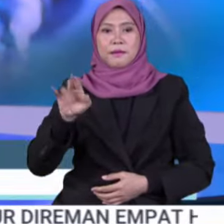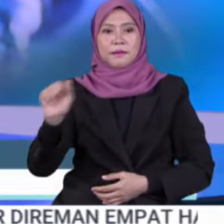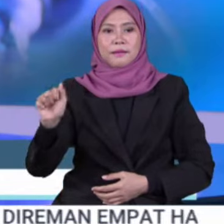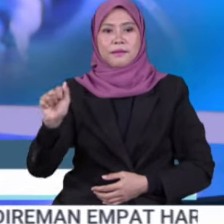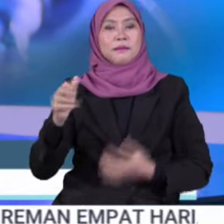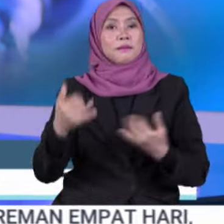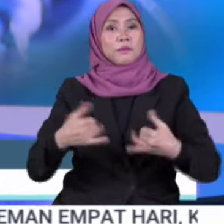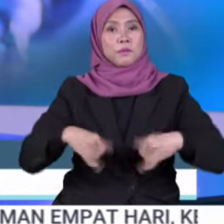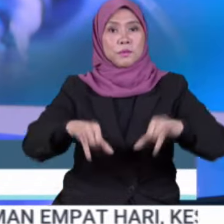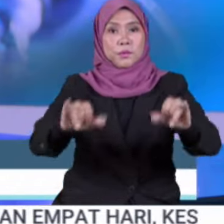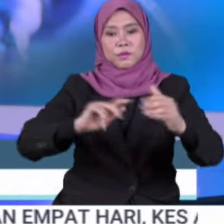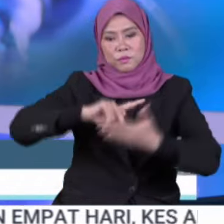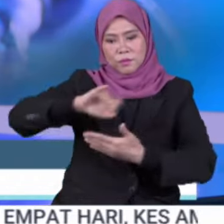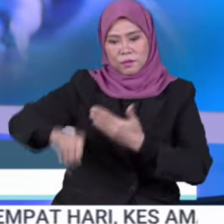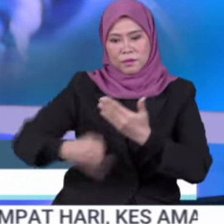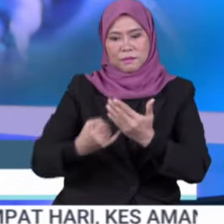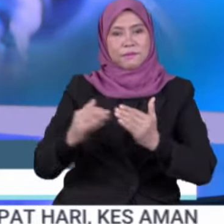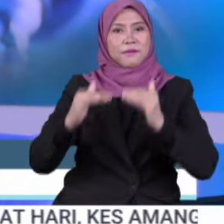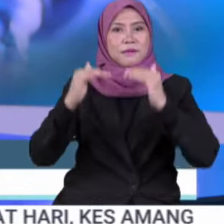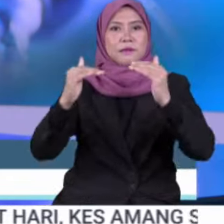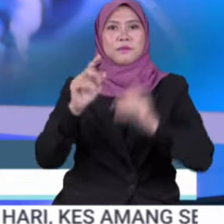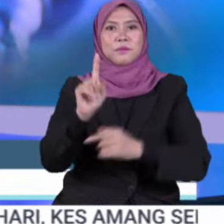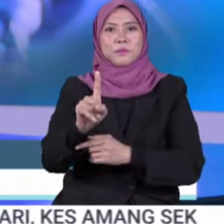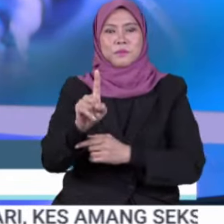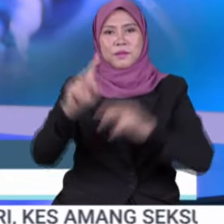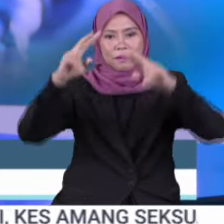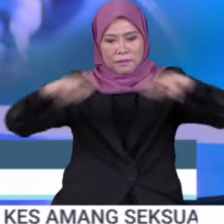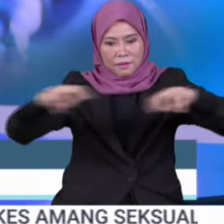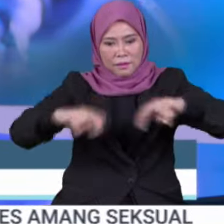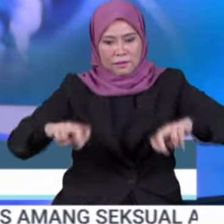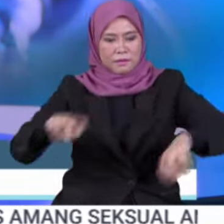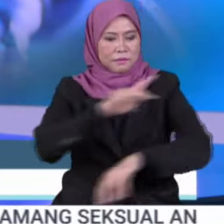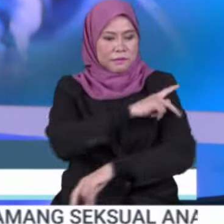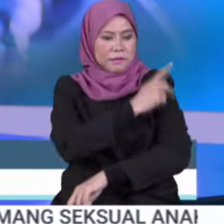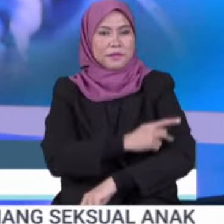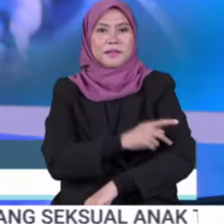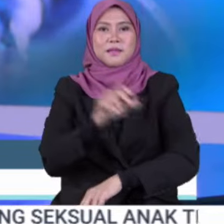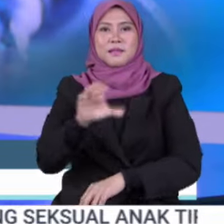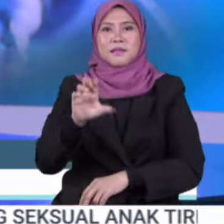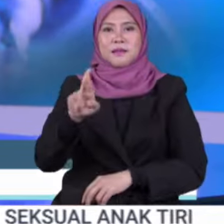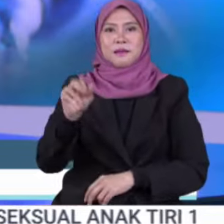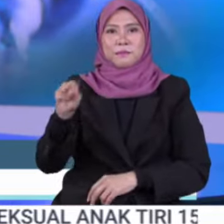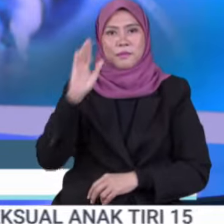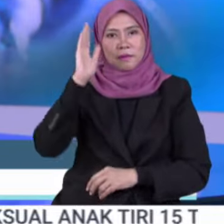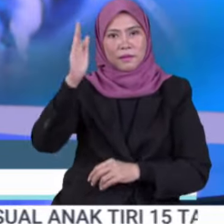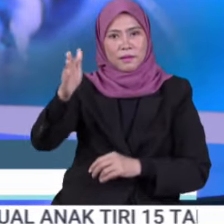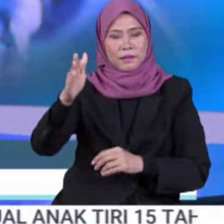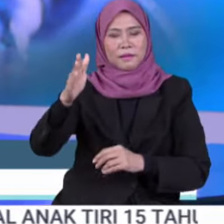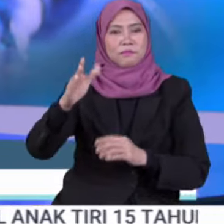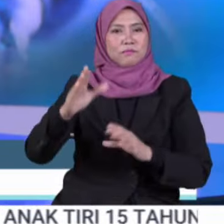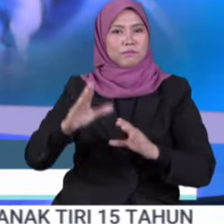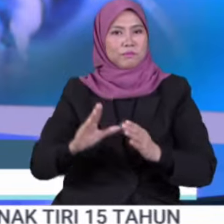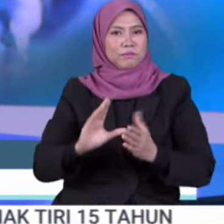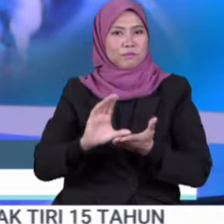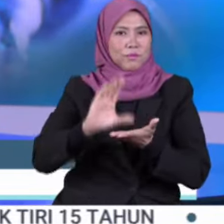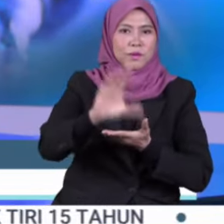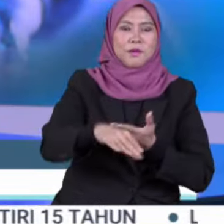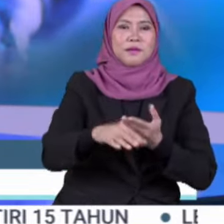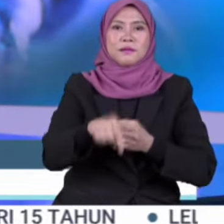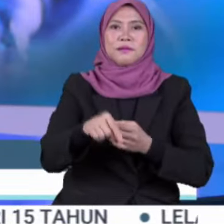diteruskan dengan projek realisasi fasa 1 di mana kajian klinikal Malaysia CRM akan melabur sumbernya ke atas kajian